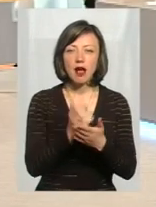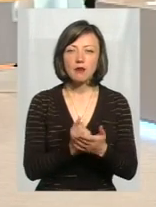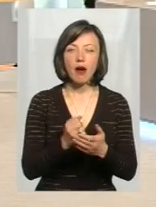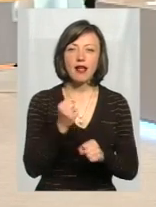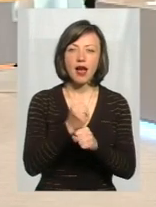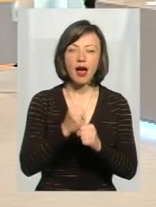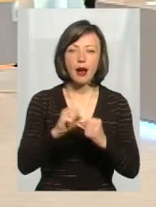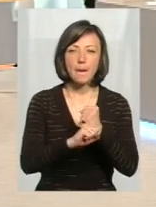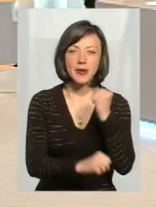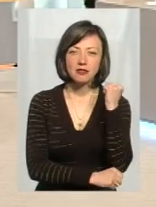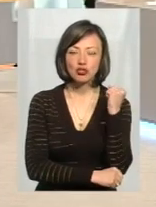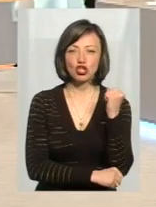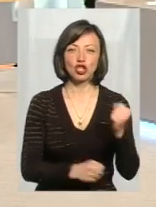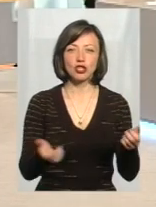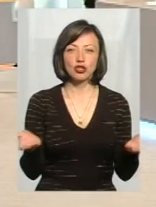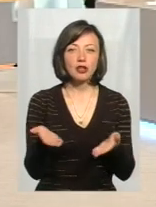ремісничих, якихось